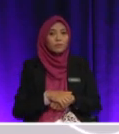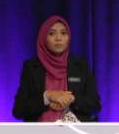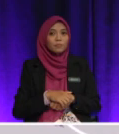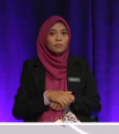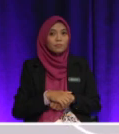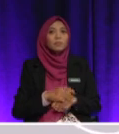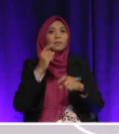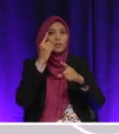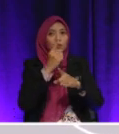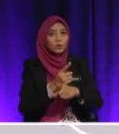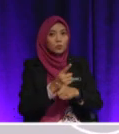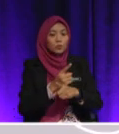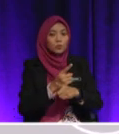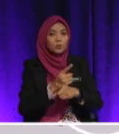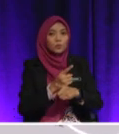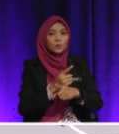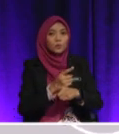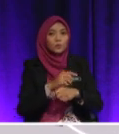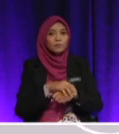tepat sekali